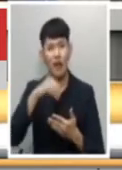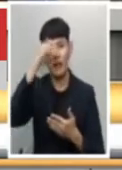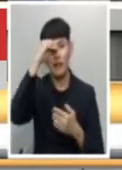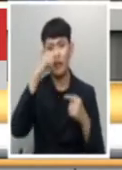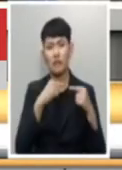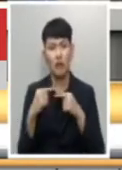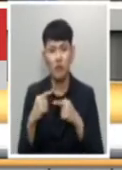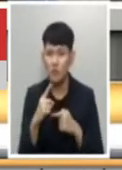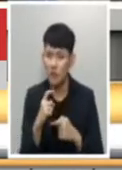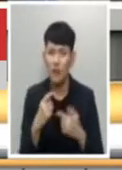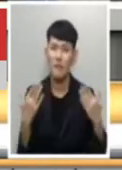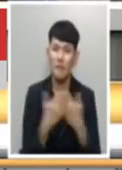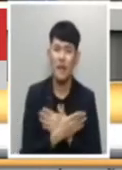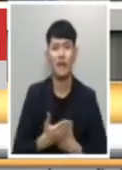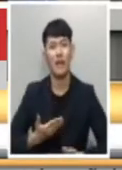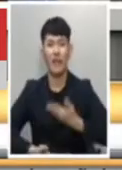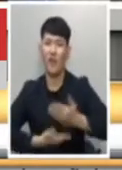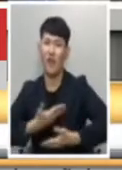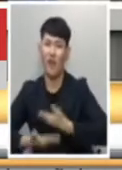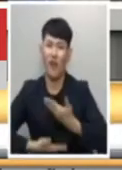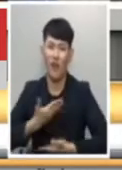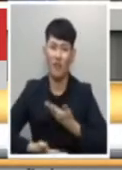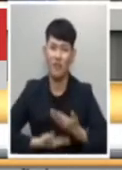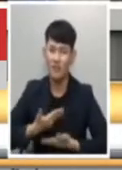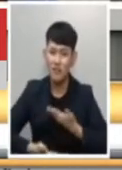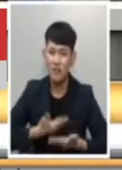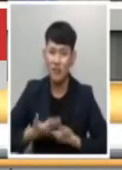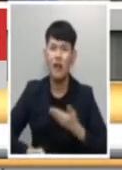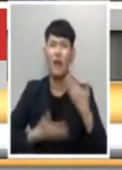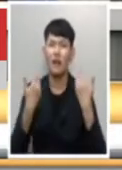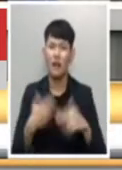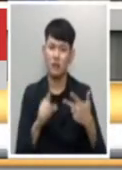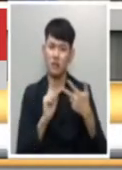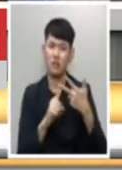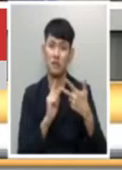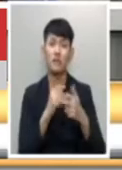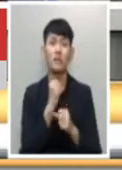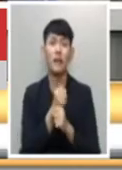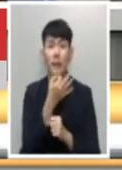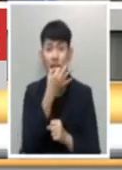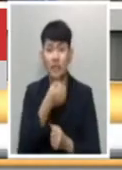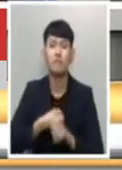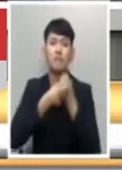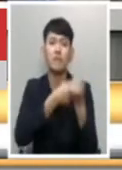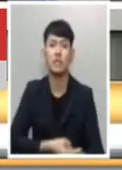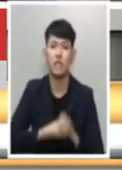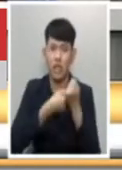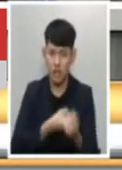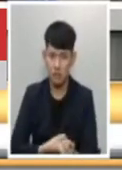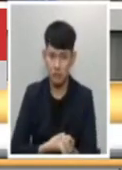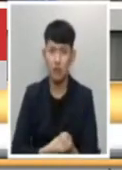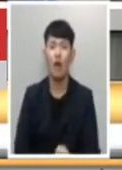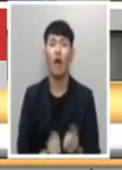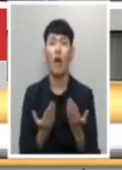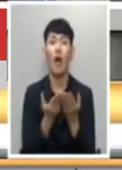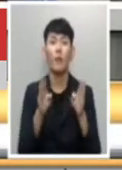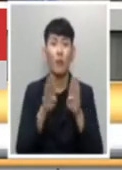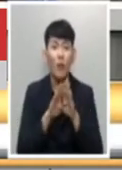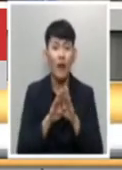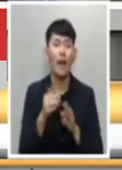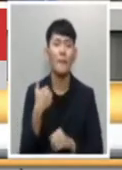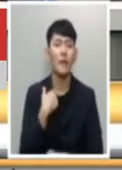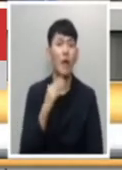มาเป็นพ่อค้าครับและสุดท้ายครับน้องคนเล็กเป็นเกษตรกรครอบครัวนี้ประกอบด้วยพ่อ